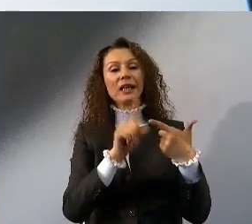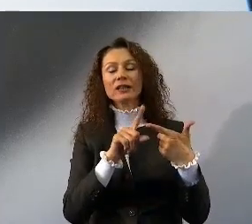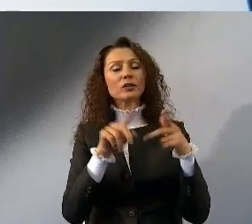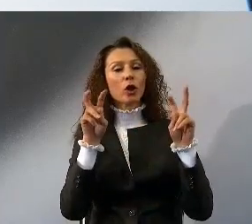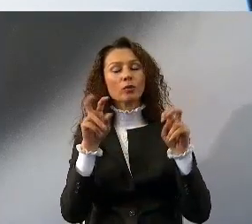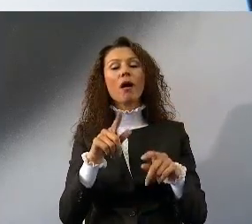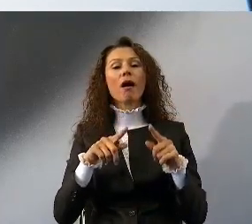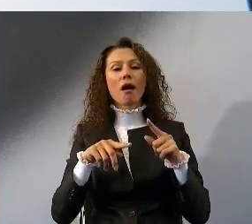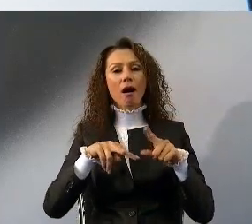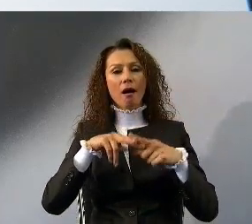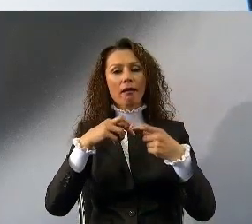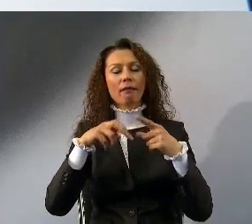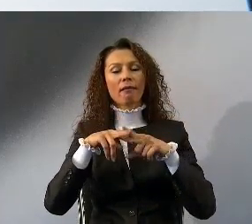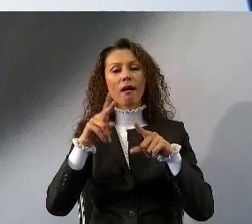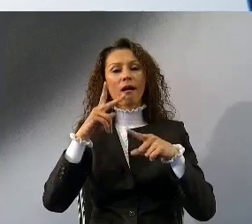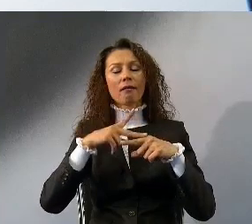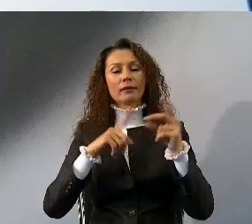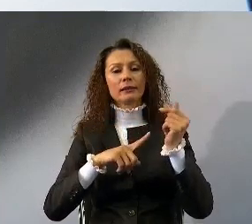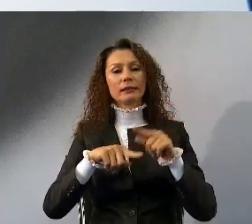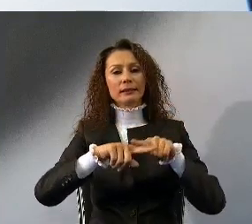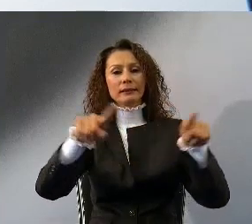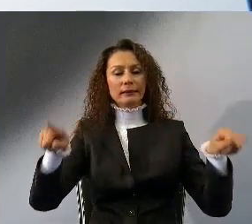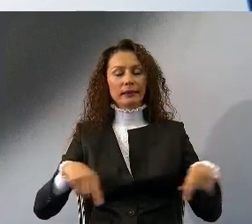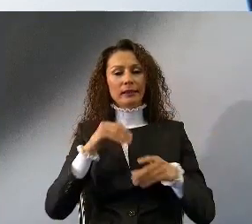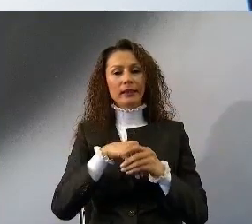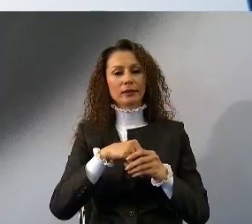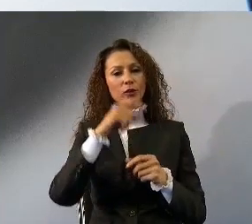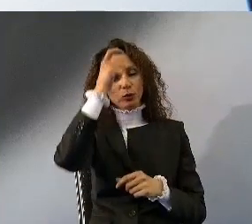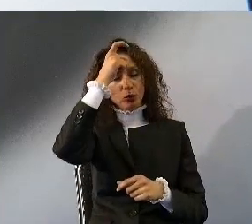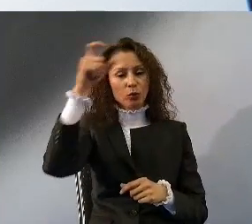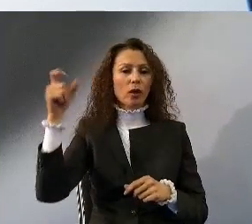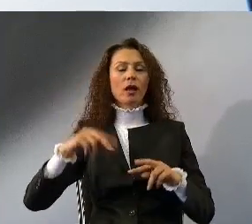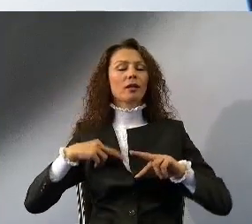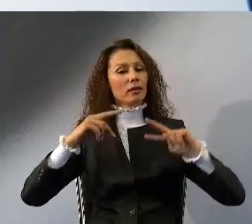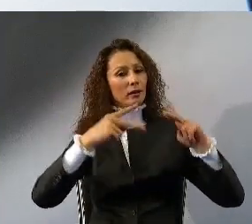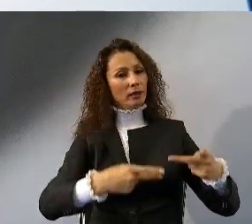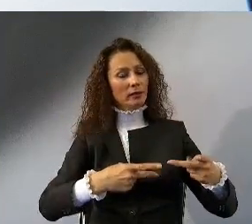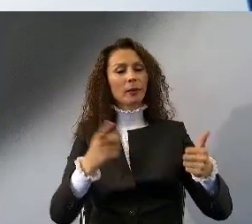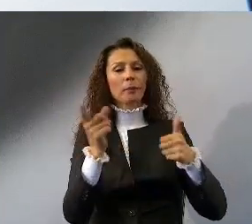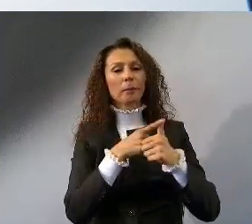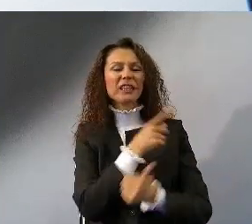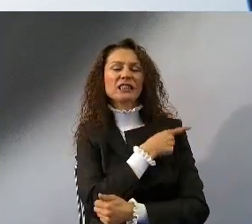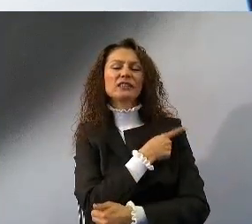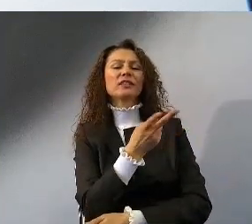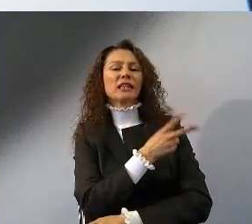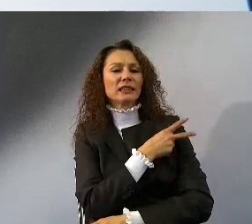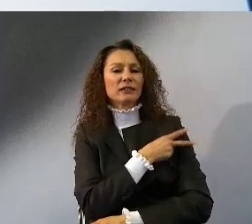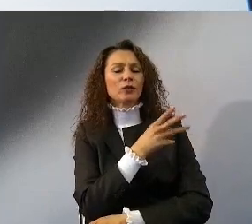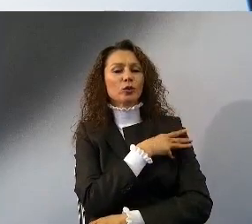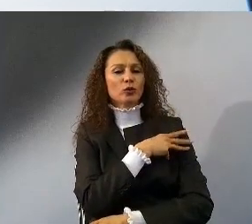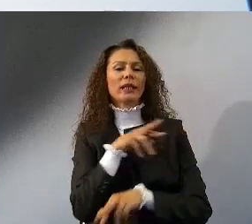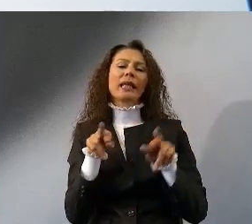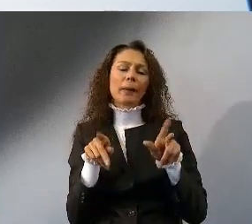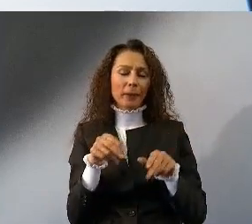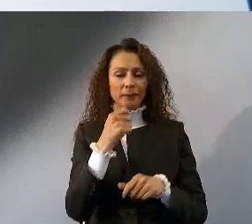meselemiz arazi meselesi. Biz Türkiye'nin tarım arazilerini tasnif etmiş durumdayız. Birinci sınıf, ikinci sınıf, üçüncü sınıf, marjinal